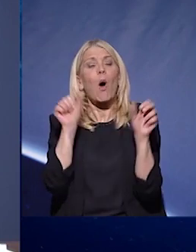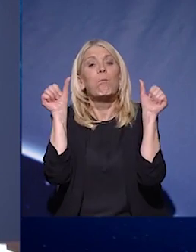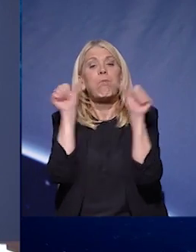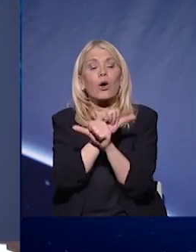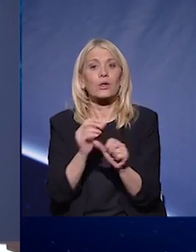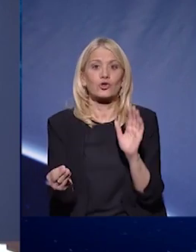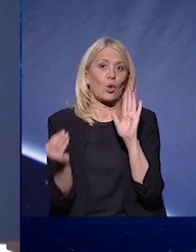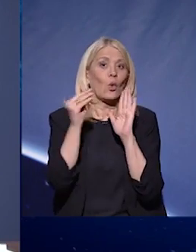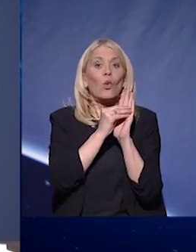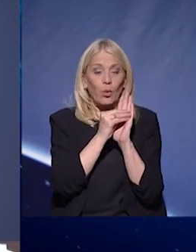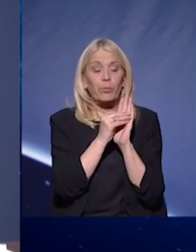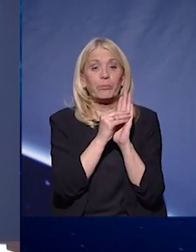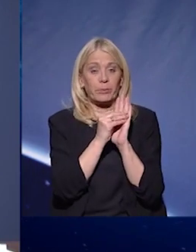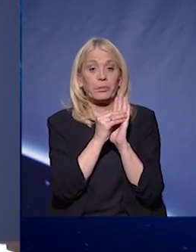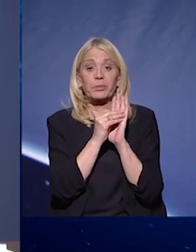pogrešan, upisan